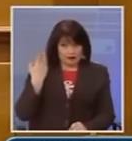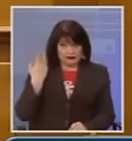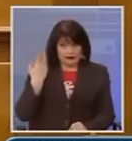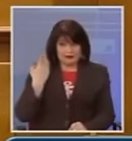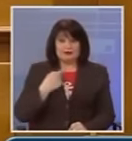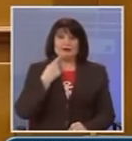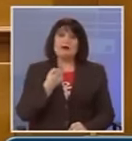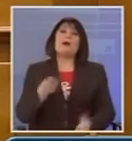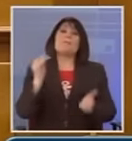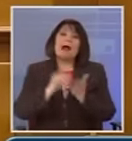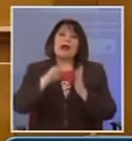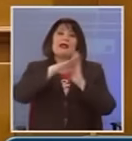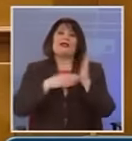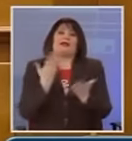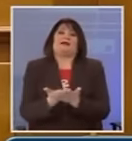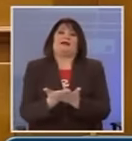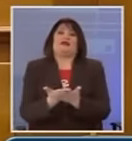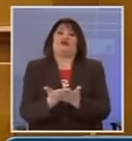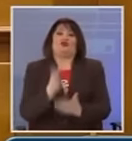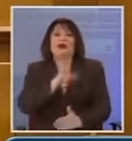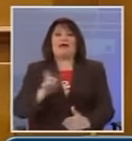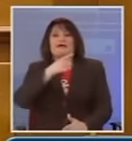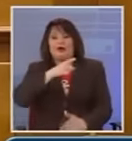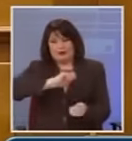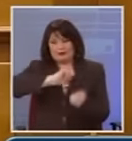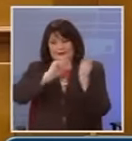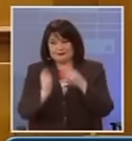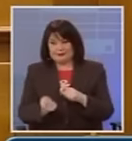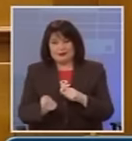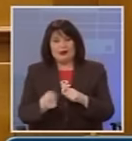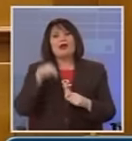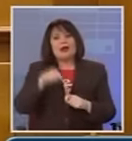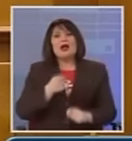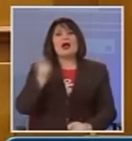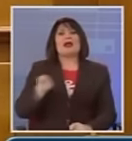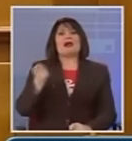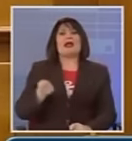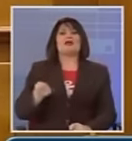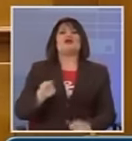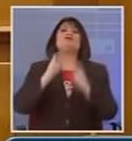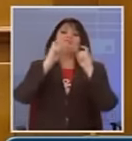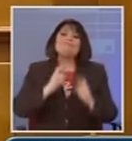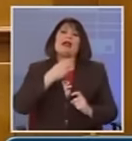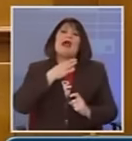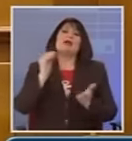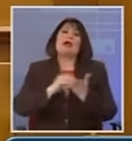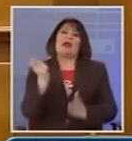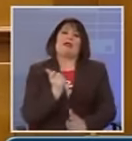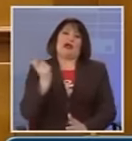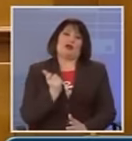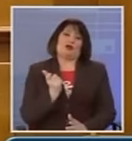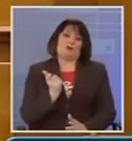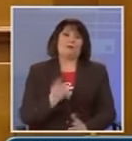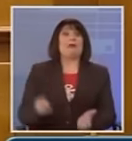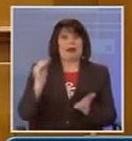βάλουν και νέα προαπαιτούμενα. Γιατί θα αλλάξουν τη χρήση τους και θα το περάσουν αυτό το χρέος για νέο αναγκαστικό δανεισμό. Και